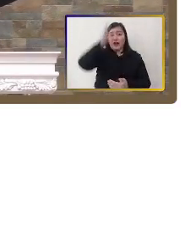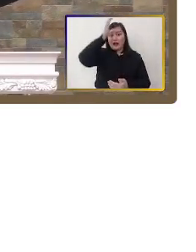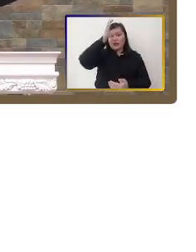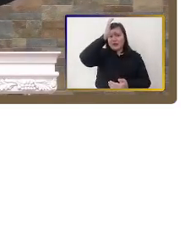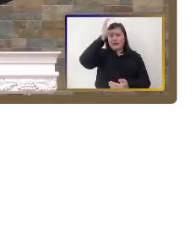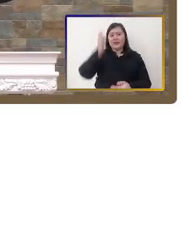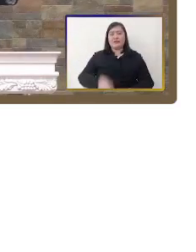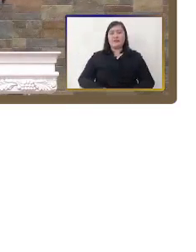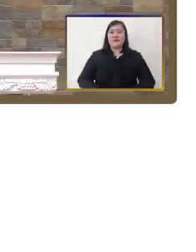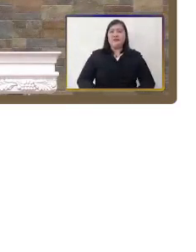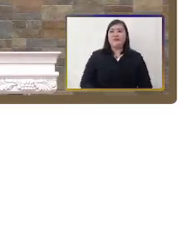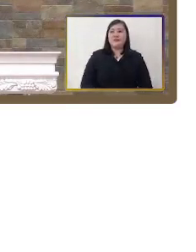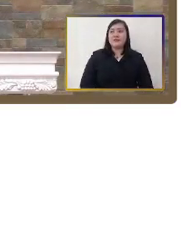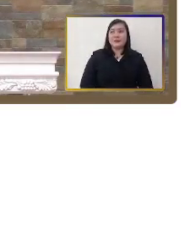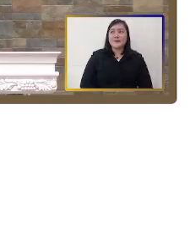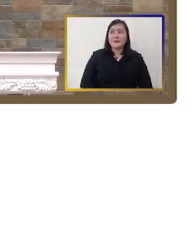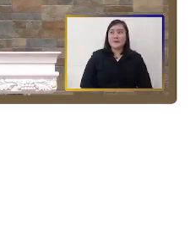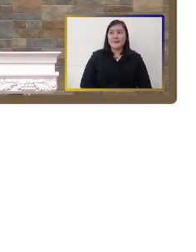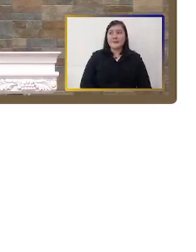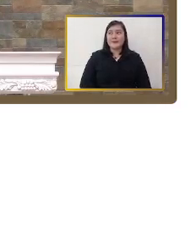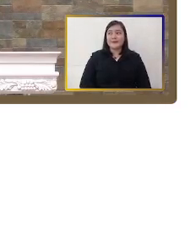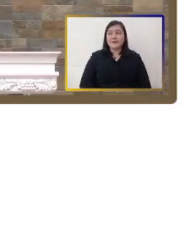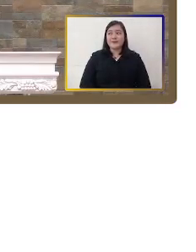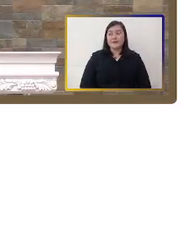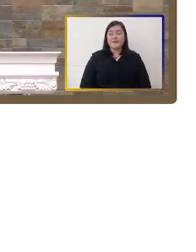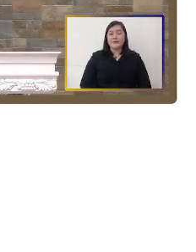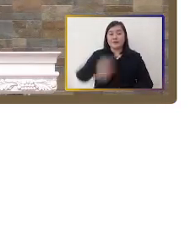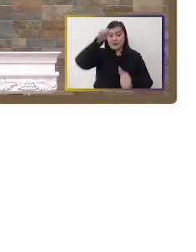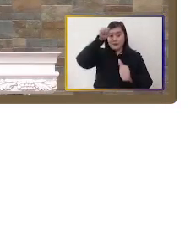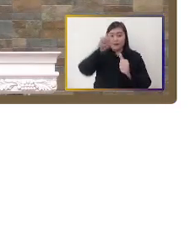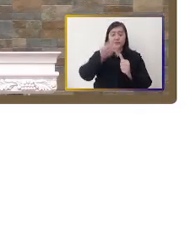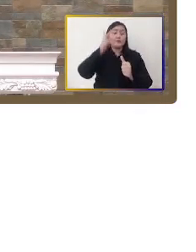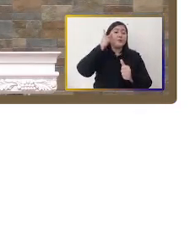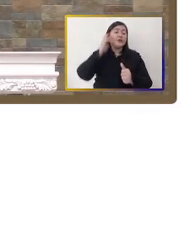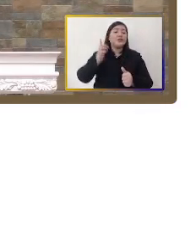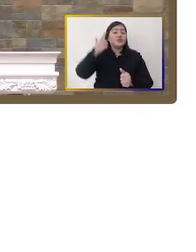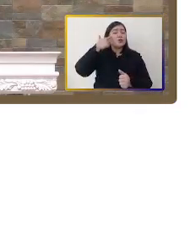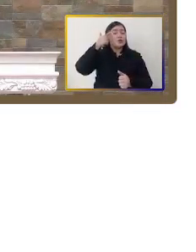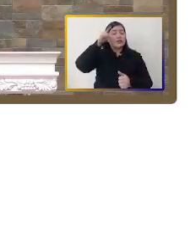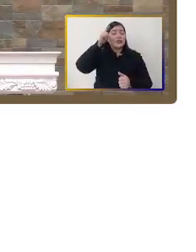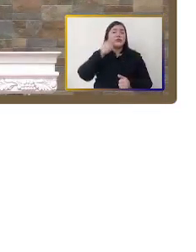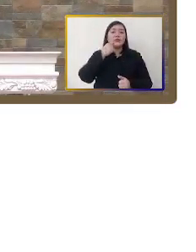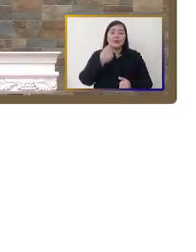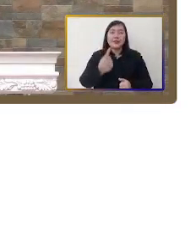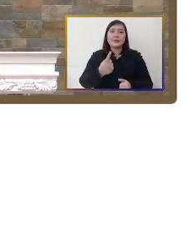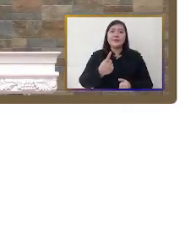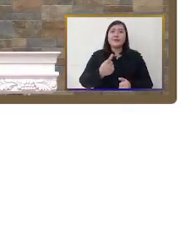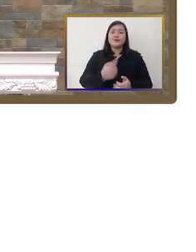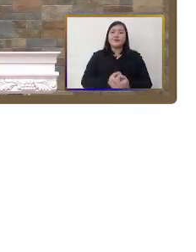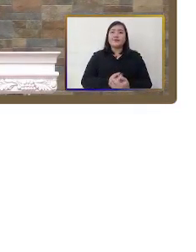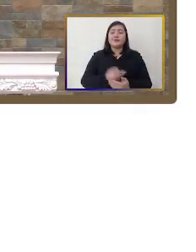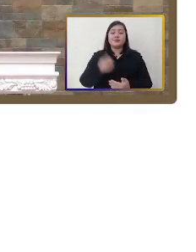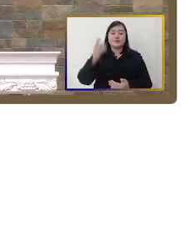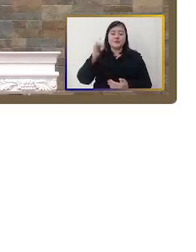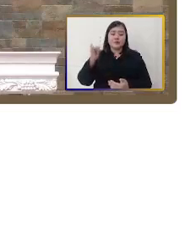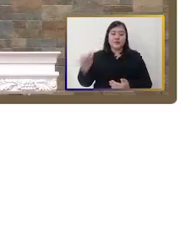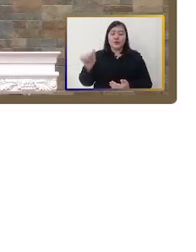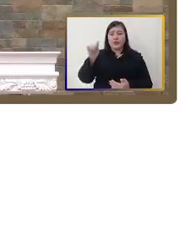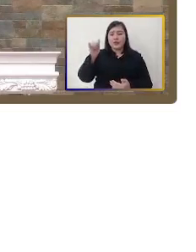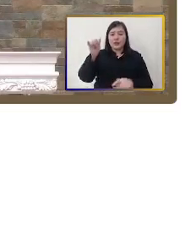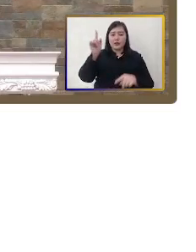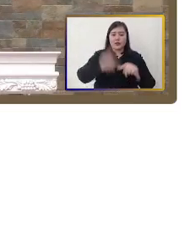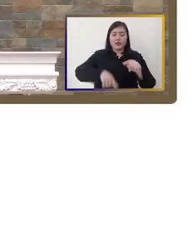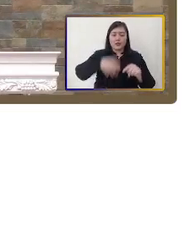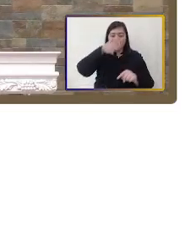dito dati. They cannot deny the fact and the historical truth, brethren, na lahat ng mga religious